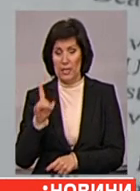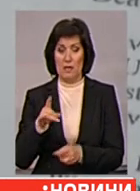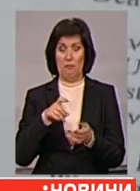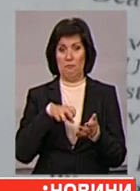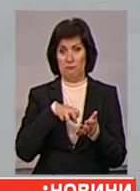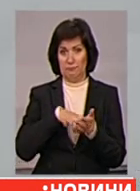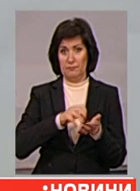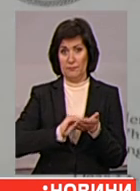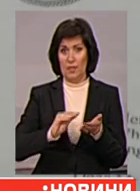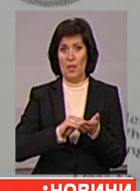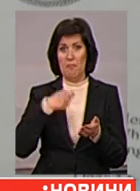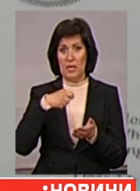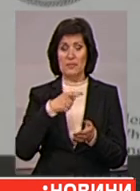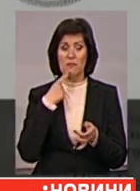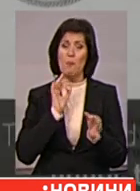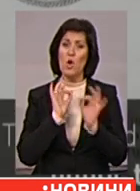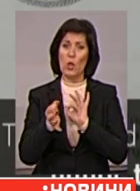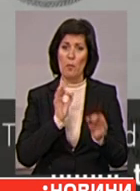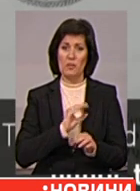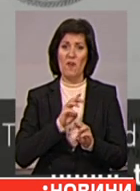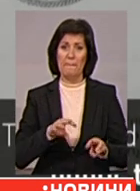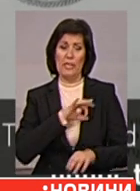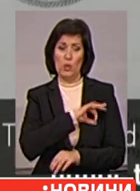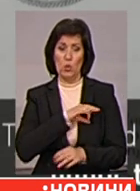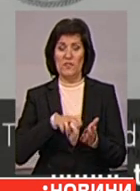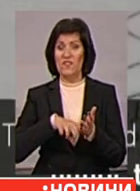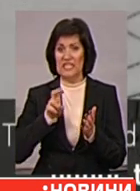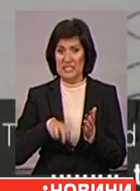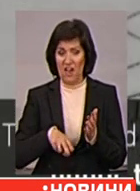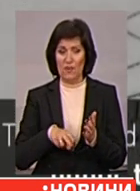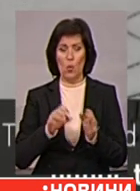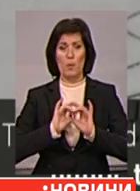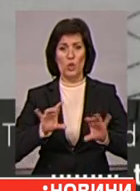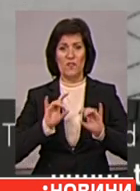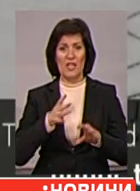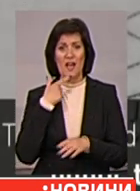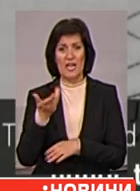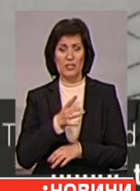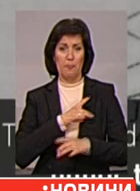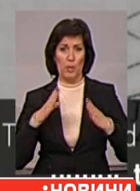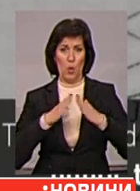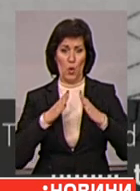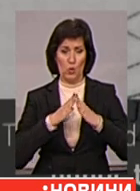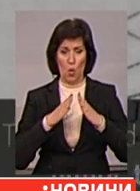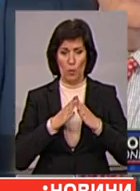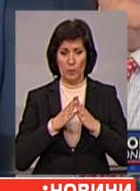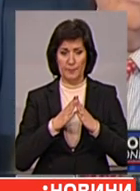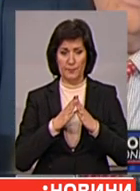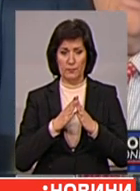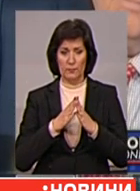президент пояснює, так порекомендував Мін'юст. Відставку в прямому ефірі Fox News прокоментував речник Білого Дому Шон